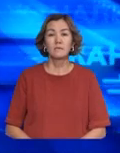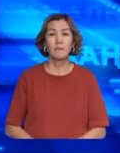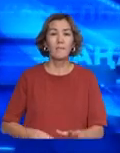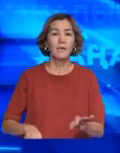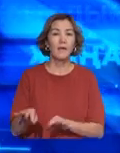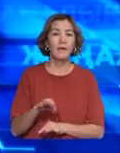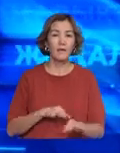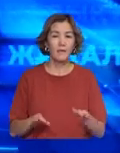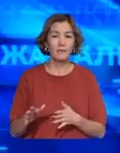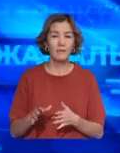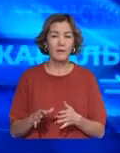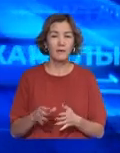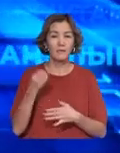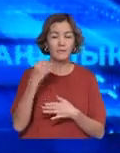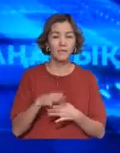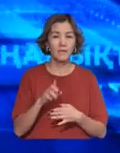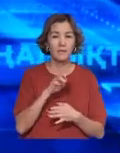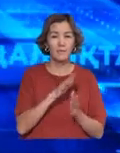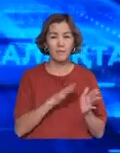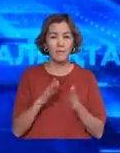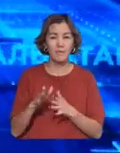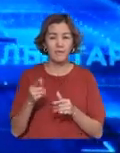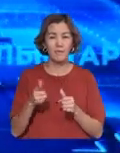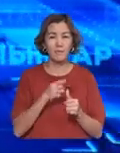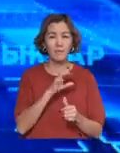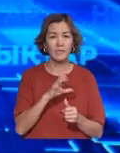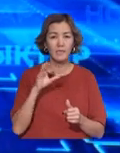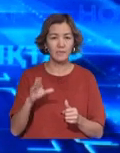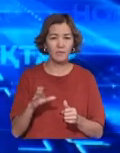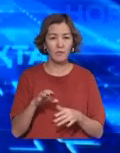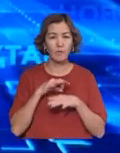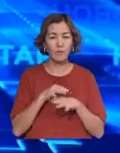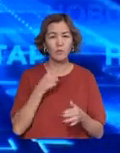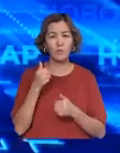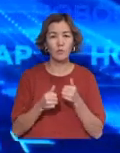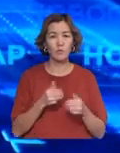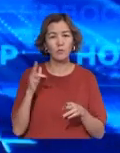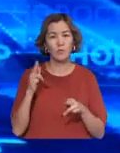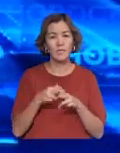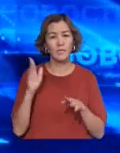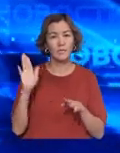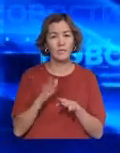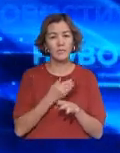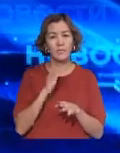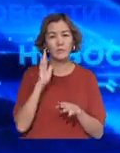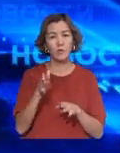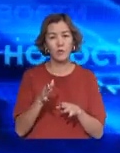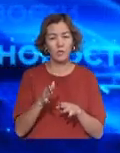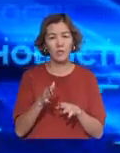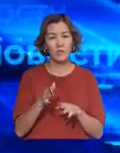В рамках проекта «Жигеры Жасмаган Жандар» в Центральной библиотеке имени Сакена Сейфуллина прошел конкурс «Кедергесиз